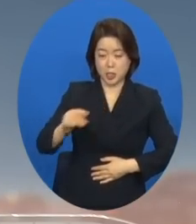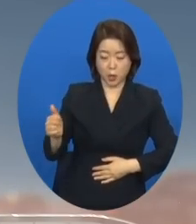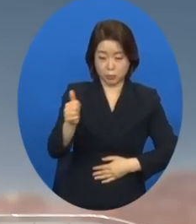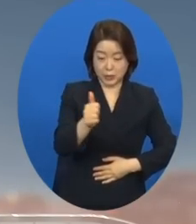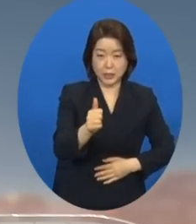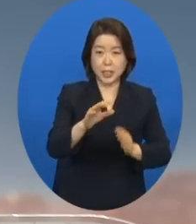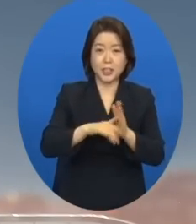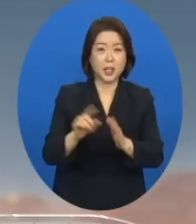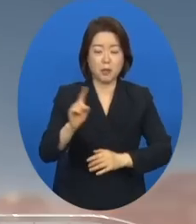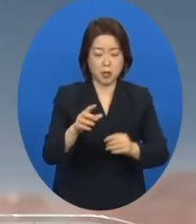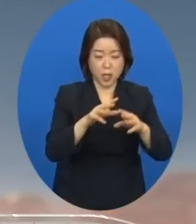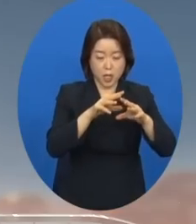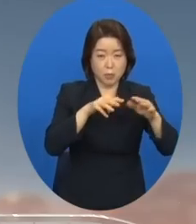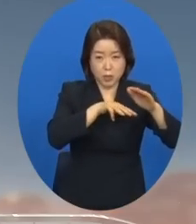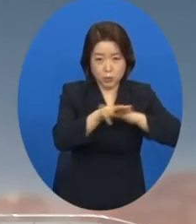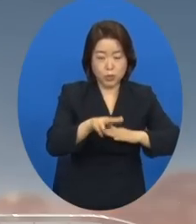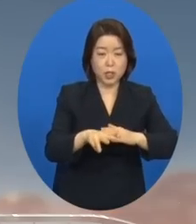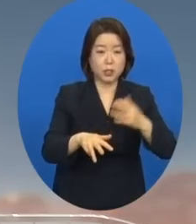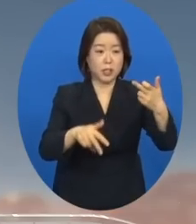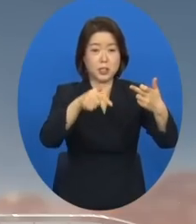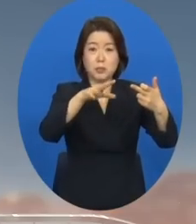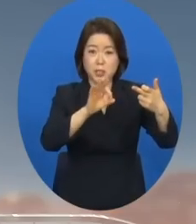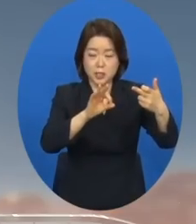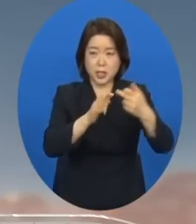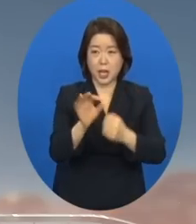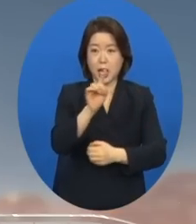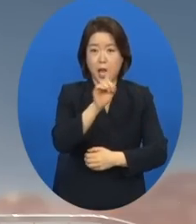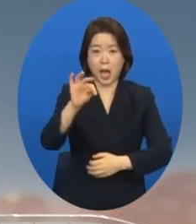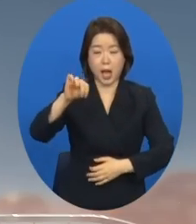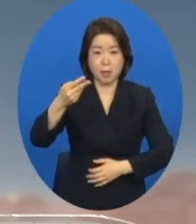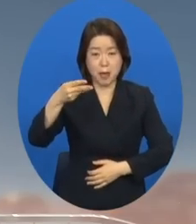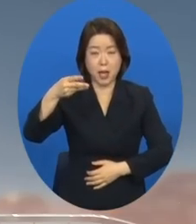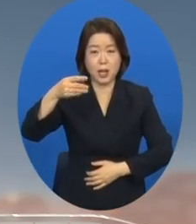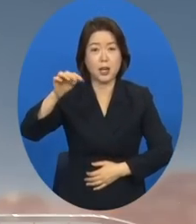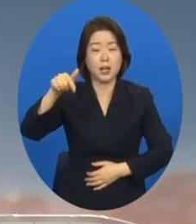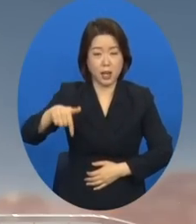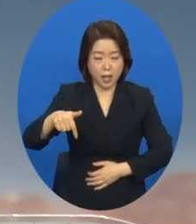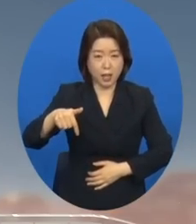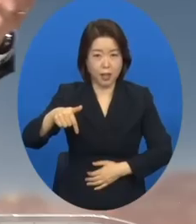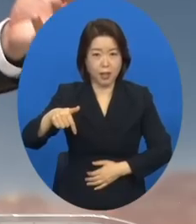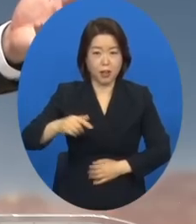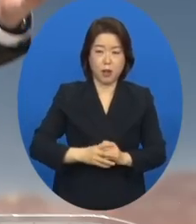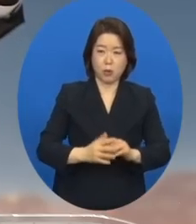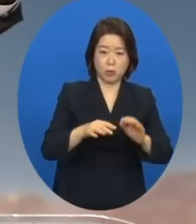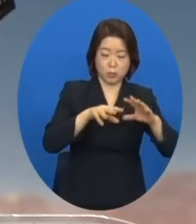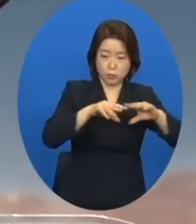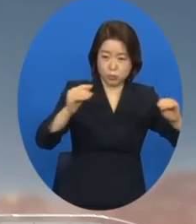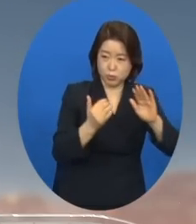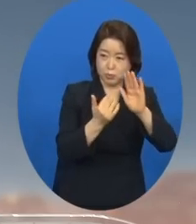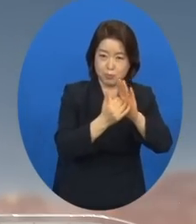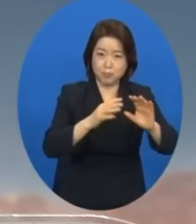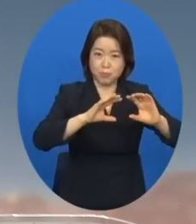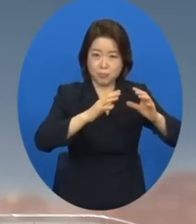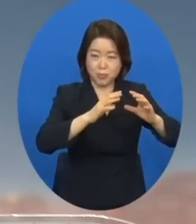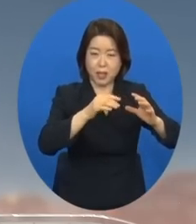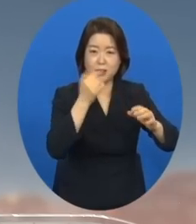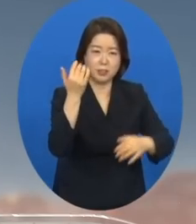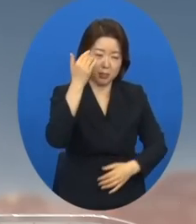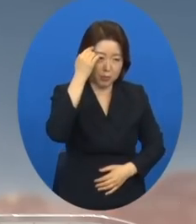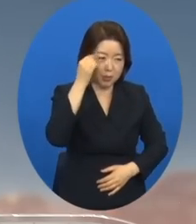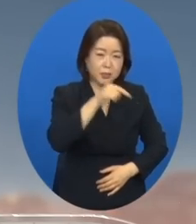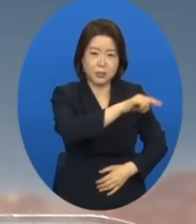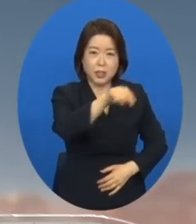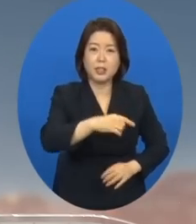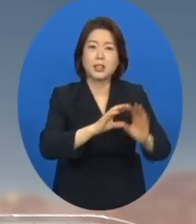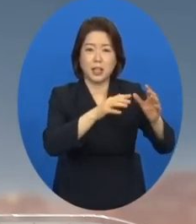때가 언제냐면 출애굽기 17장에 아말렉과의 전투 이런 기억났습니까 그때 모세는 아론과 우리의 도움을 입어서 언덕에서 기도를 하고